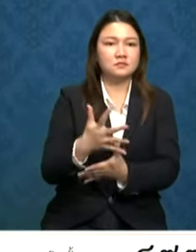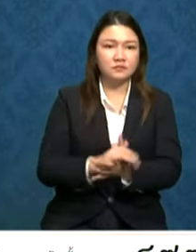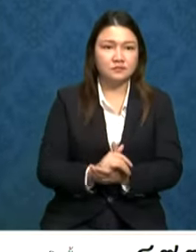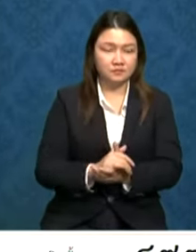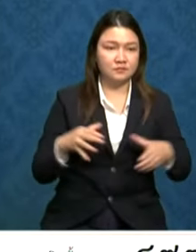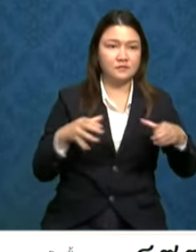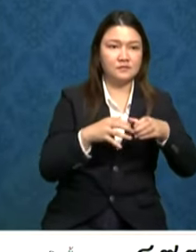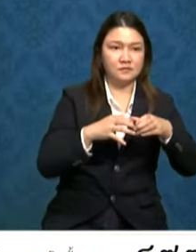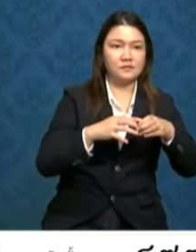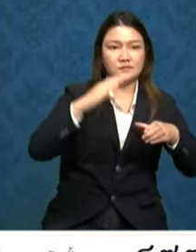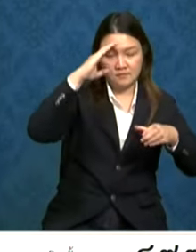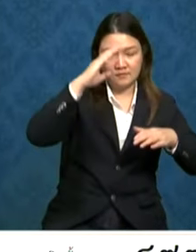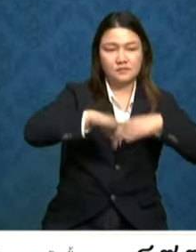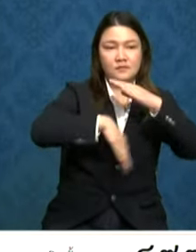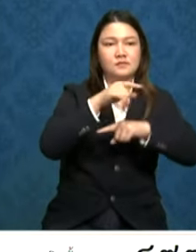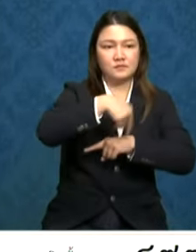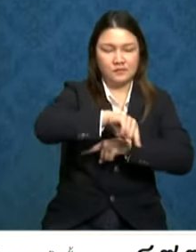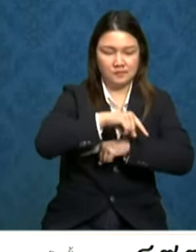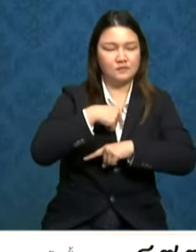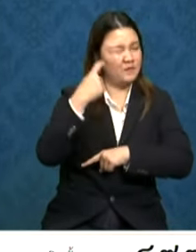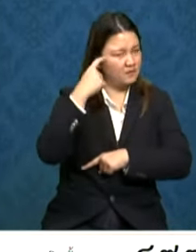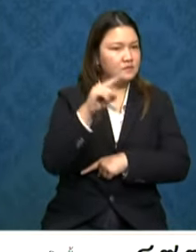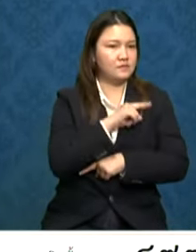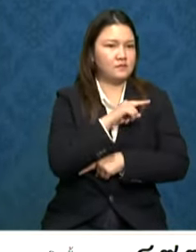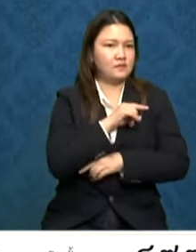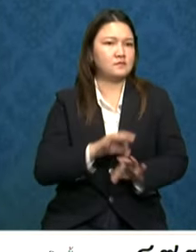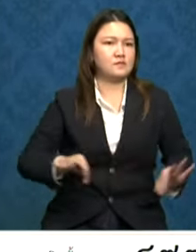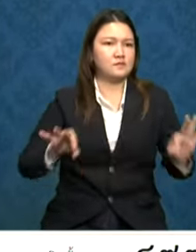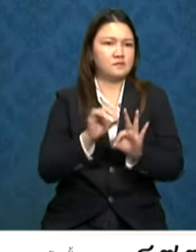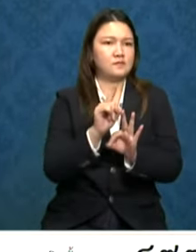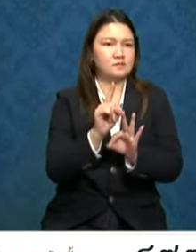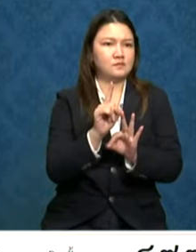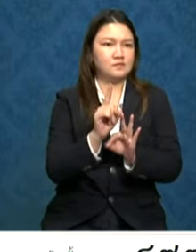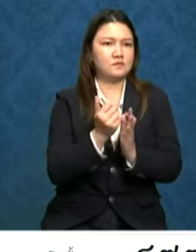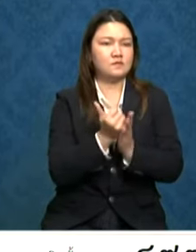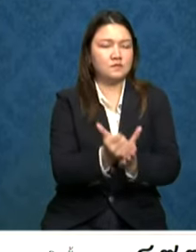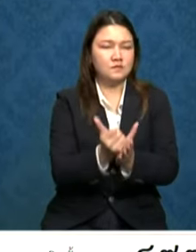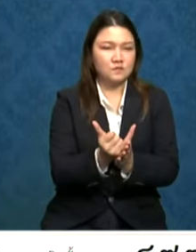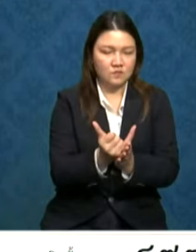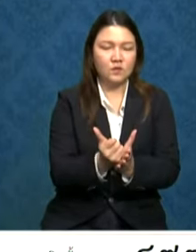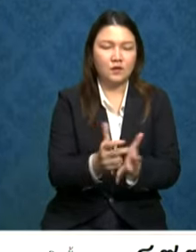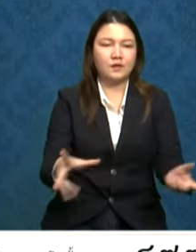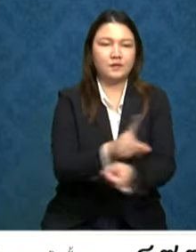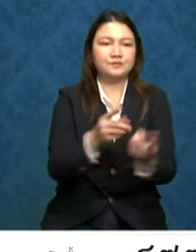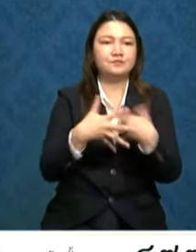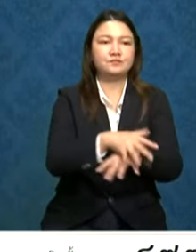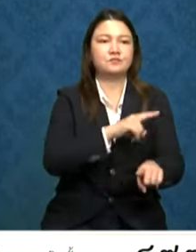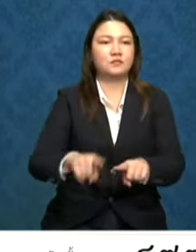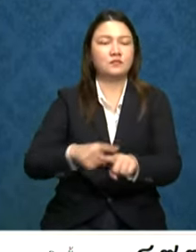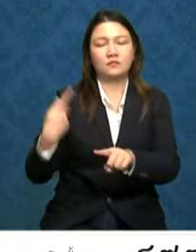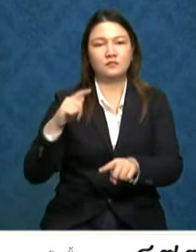พัฒนาก็มีส่วนจำเป็นในการ่อดำเนินการกิจกรรมอะไรที่เป็นประโยชน์ต่อสังคมนะ